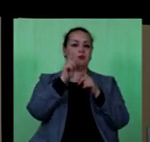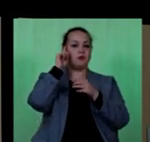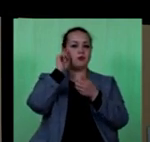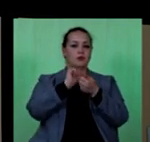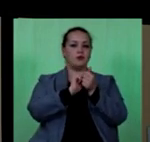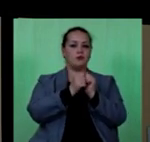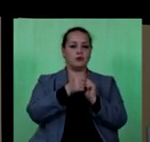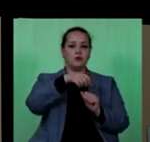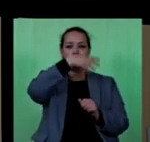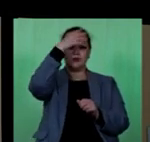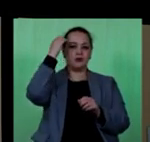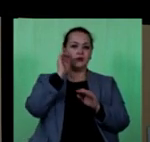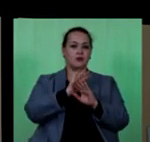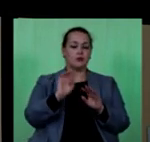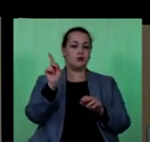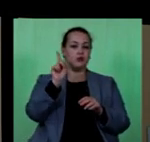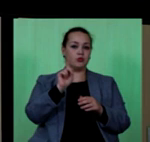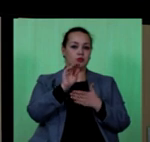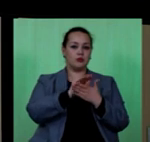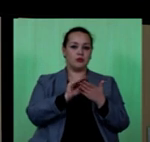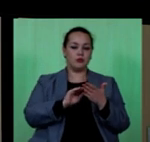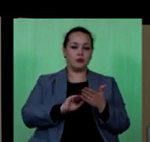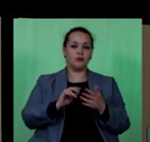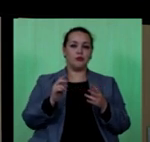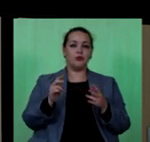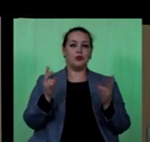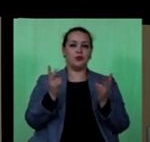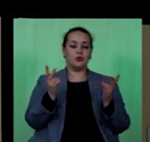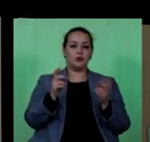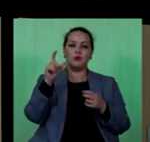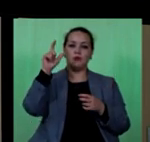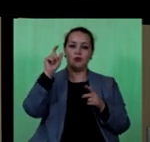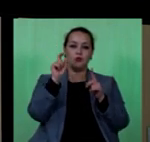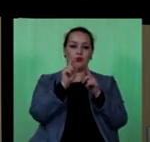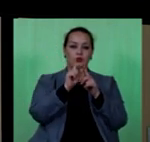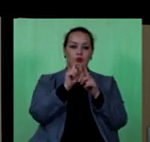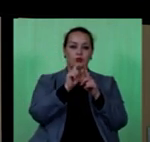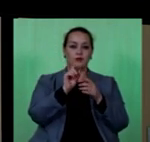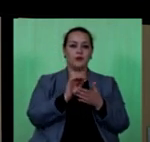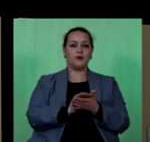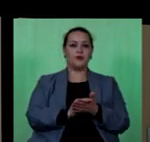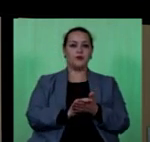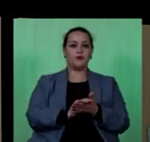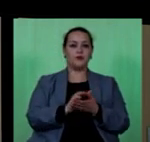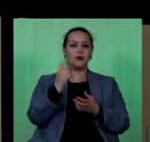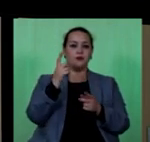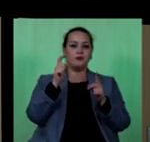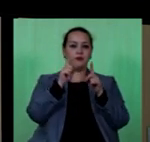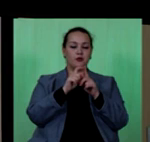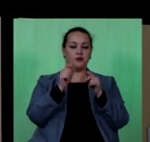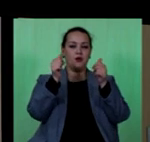не забудьте что записать его нужно большой прописной буквы первое слово